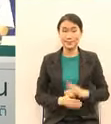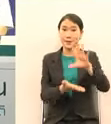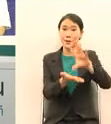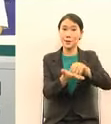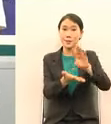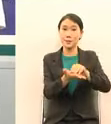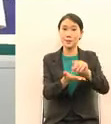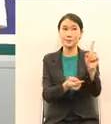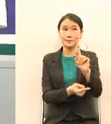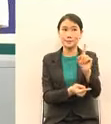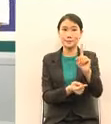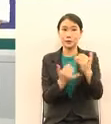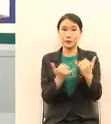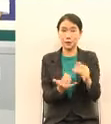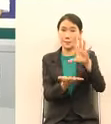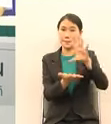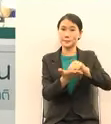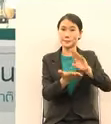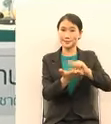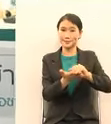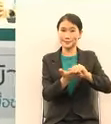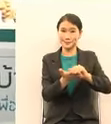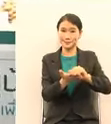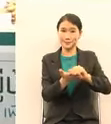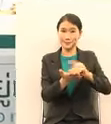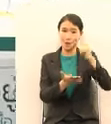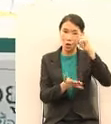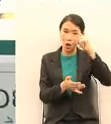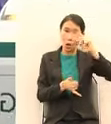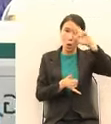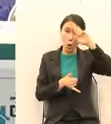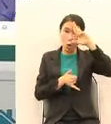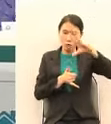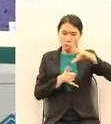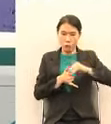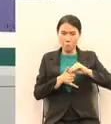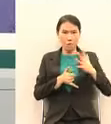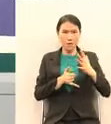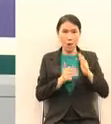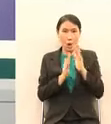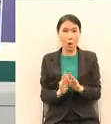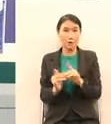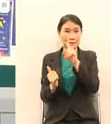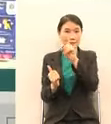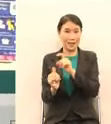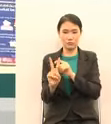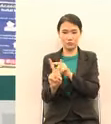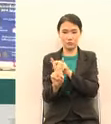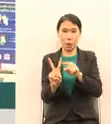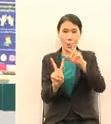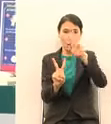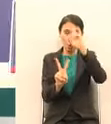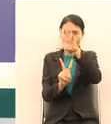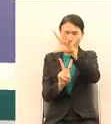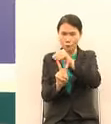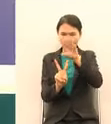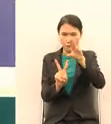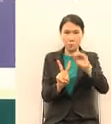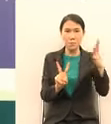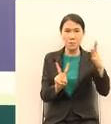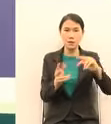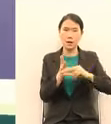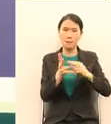ที่มีอยู่เนี่ยนะครับไม่ได้มีโรคประจำตัว2รายนี้นะซึ่งก็